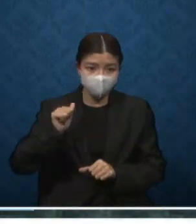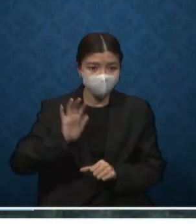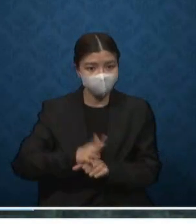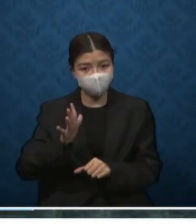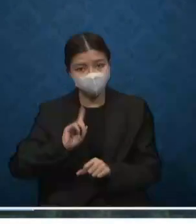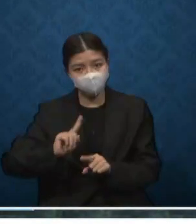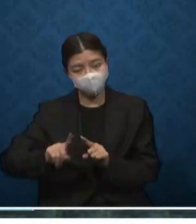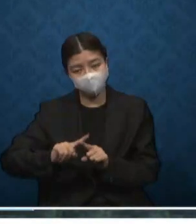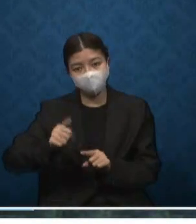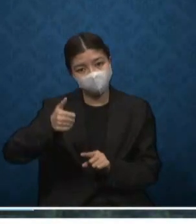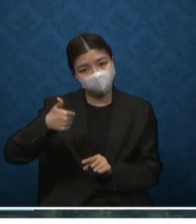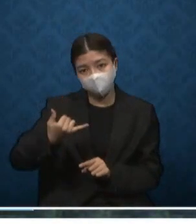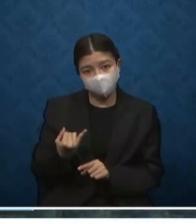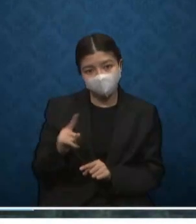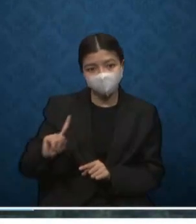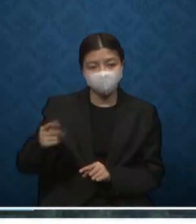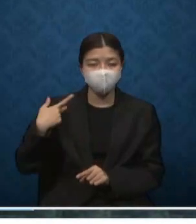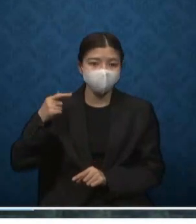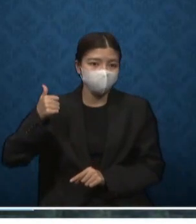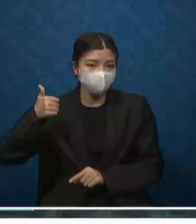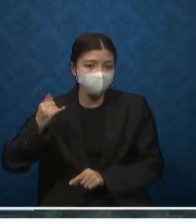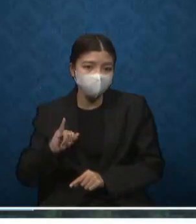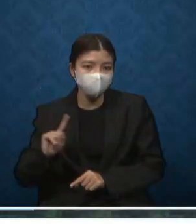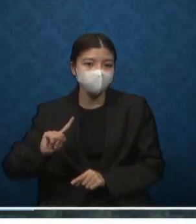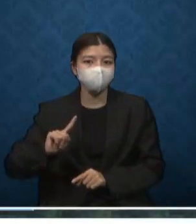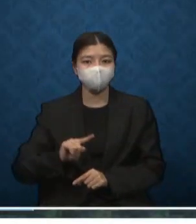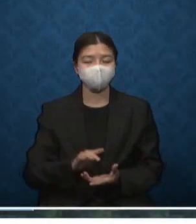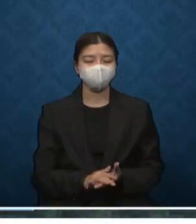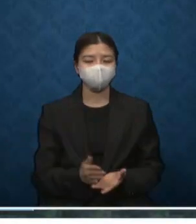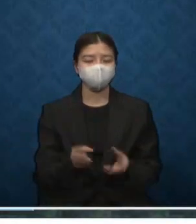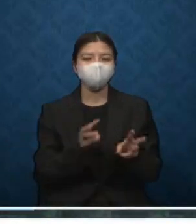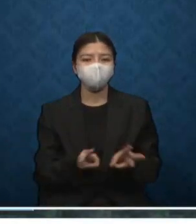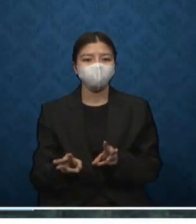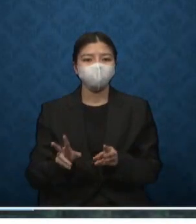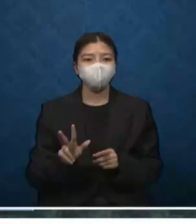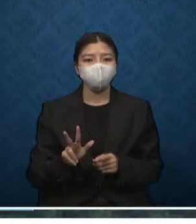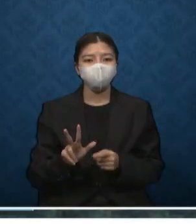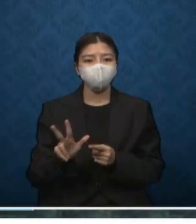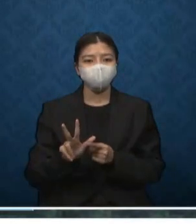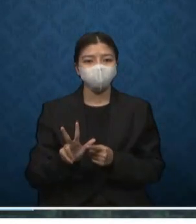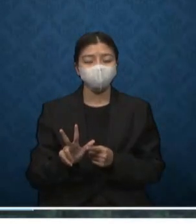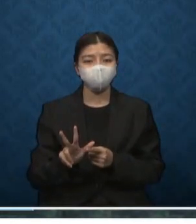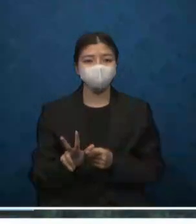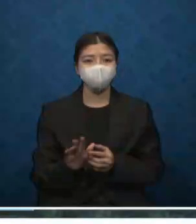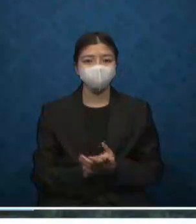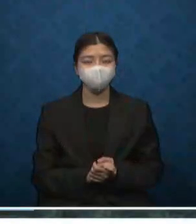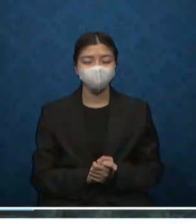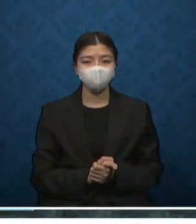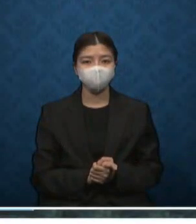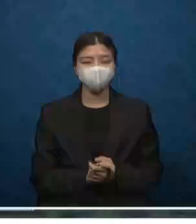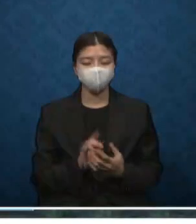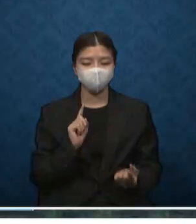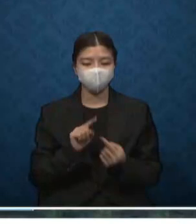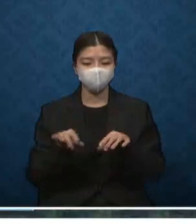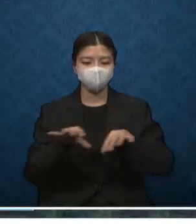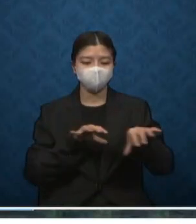ได้ประโยชน์หรือไม่อย่างไรมีปัญหาอุปสรรคอย่างไรนะครับวิธีการทำงานอีกส่วนหนึ่งคือประเด็นที่3เกี่ยวกับการ